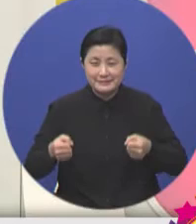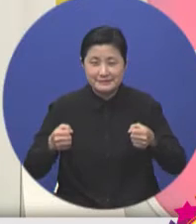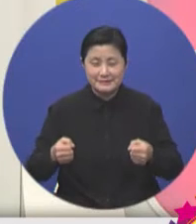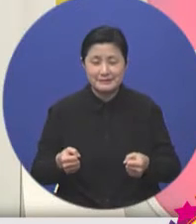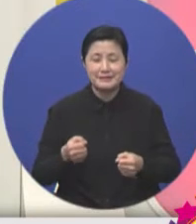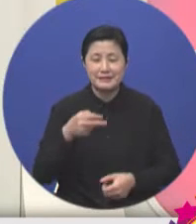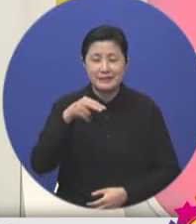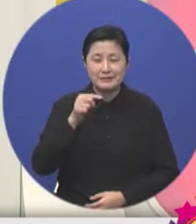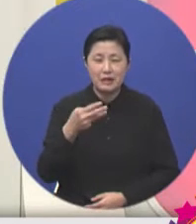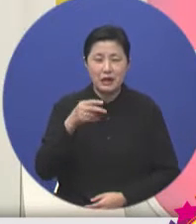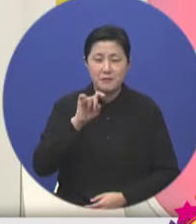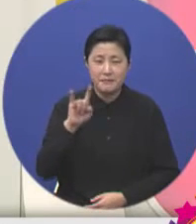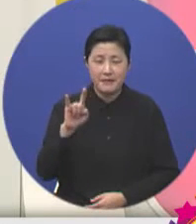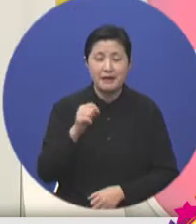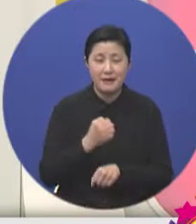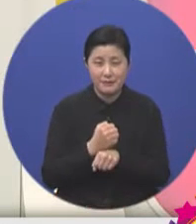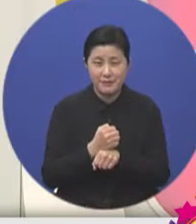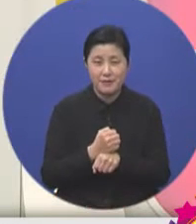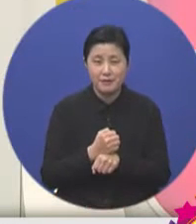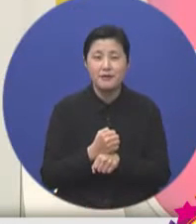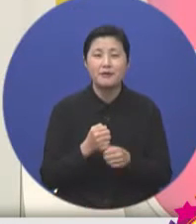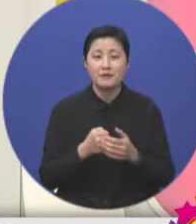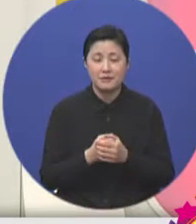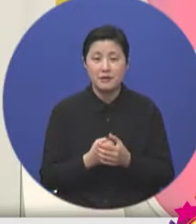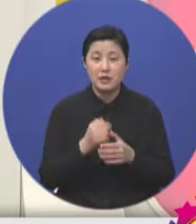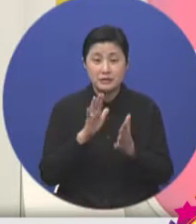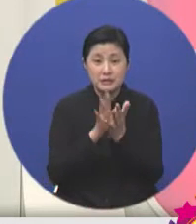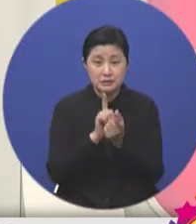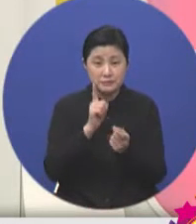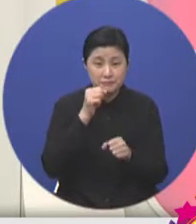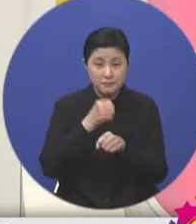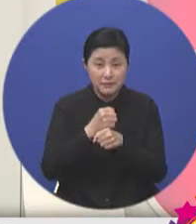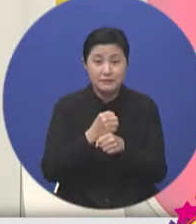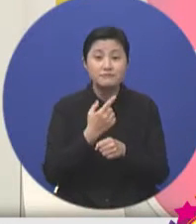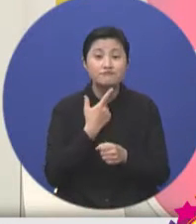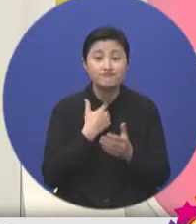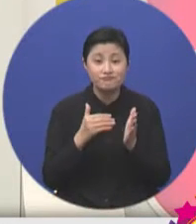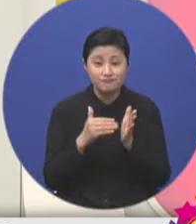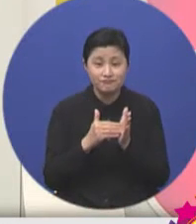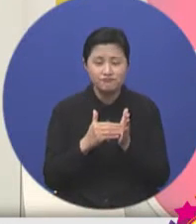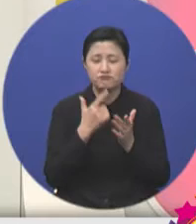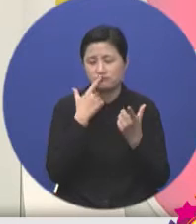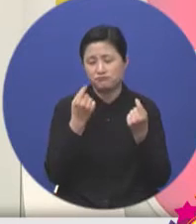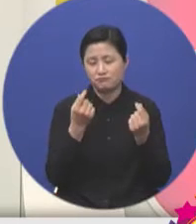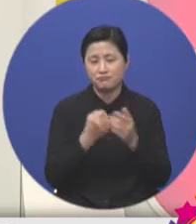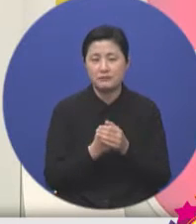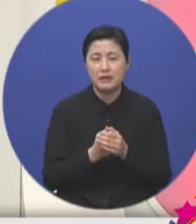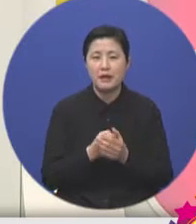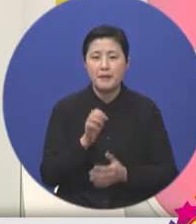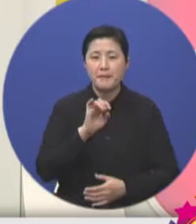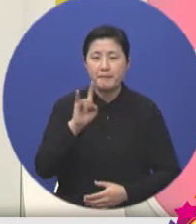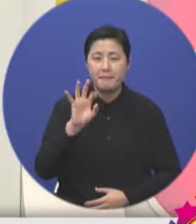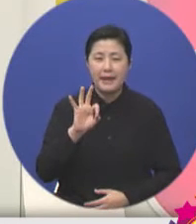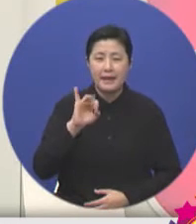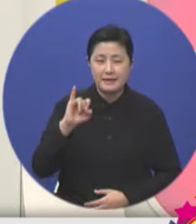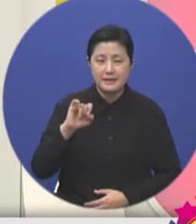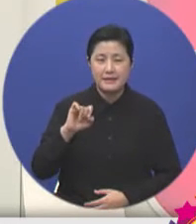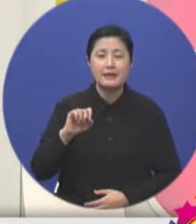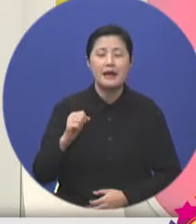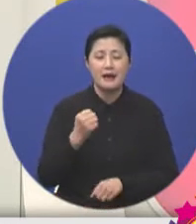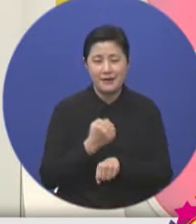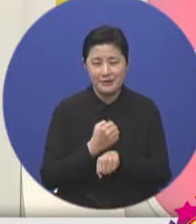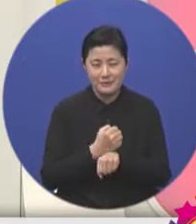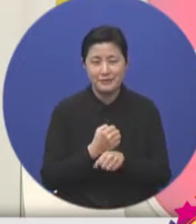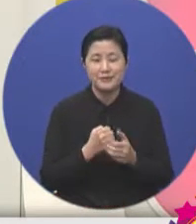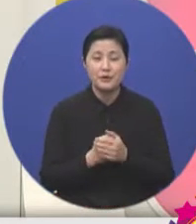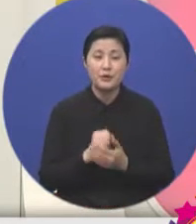타고요. 썰매도 직접 만들어 보셨죠? 네. 썰매도 직접 만들어 타보고 팽이도 치고 팽이도 만들어 가지고 타보고. 예.